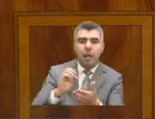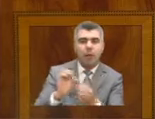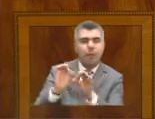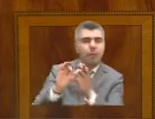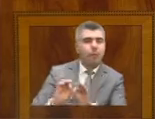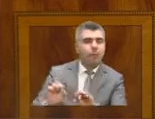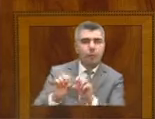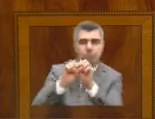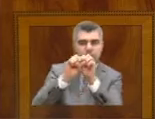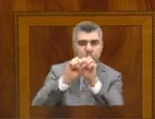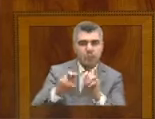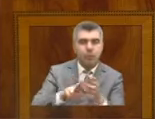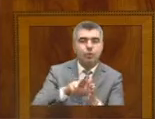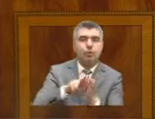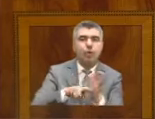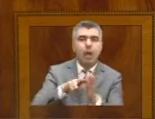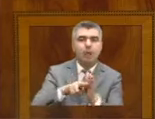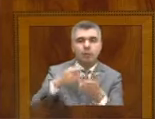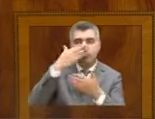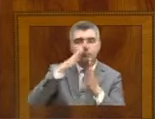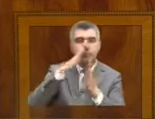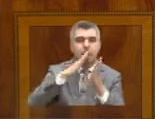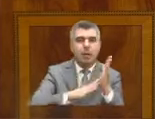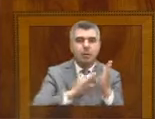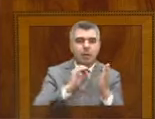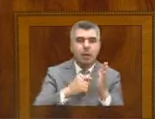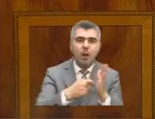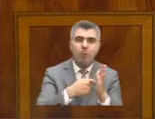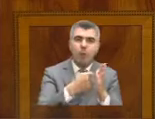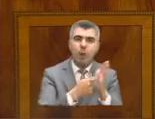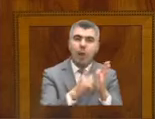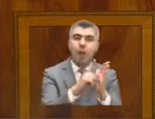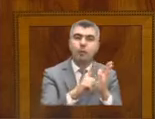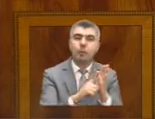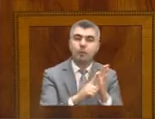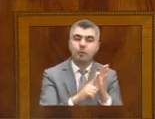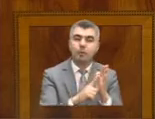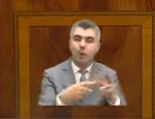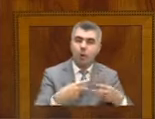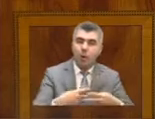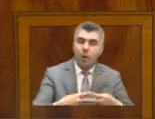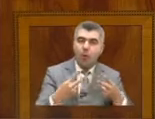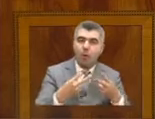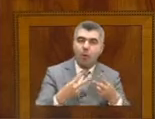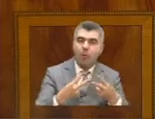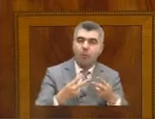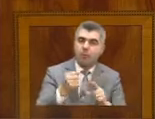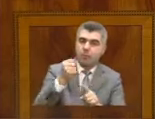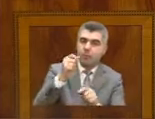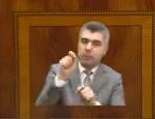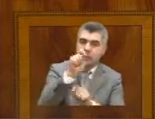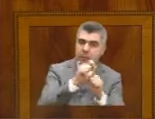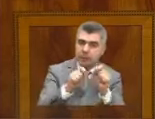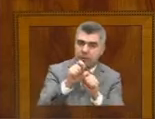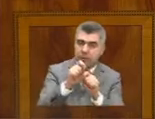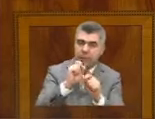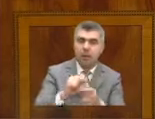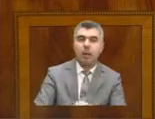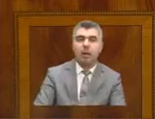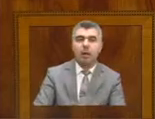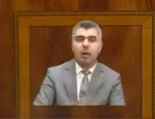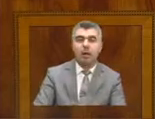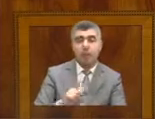خلال العمل على متابعة تنزيل المخطط التشريعي والتنظيمي المتعلق بهذا الورش ولا سيما إصدار